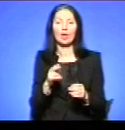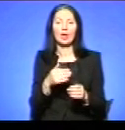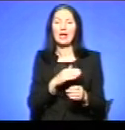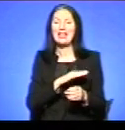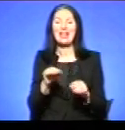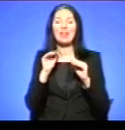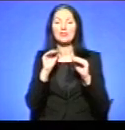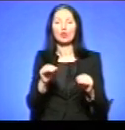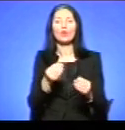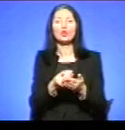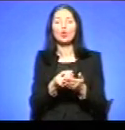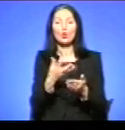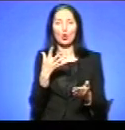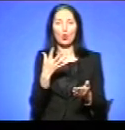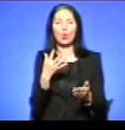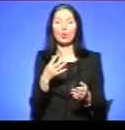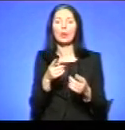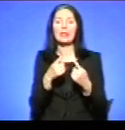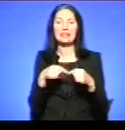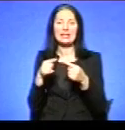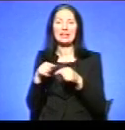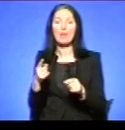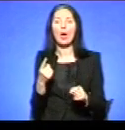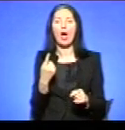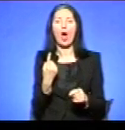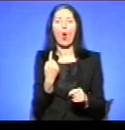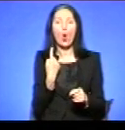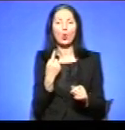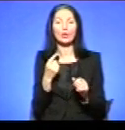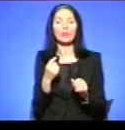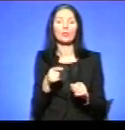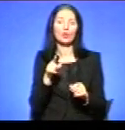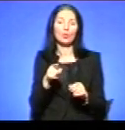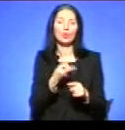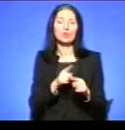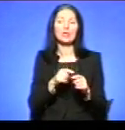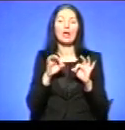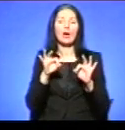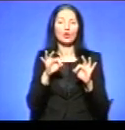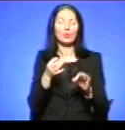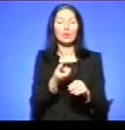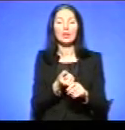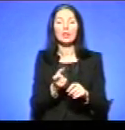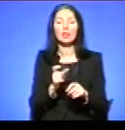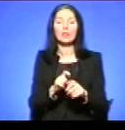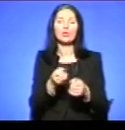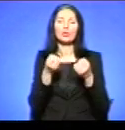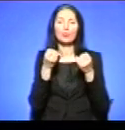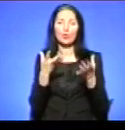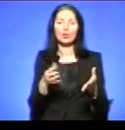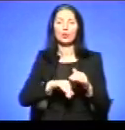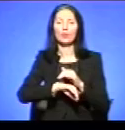дорогостоючими системами охорони і тому подібне. Тому саме ці автомобілі найбільш простіше викрадаються для